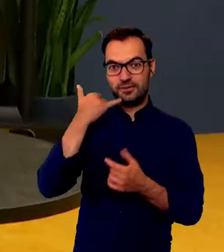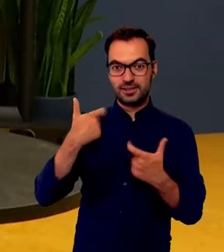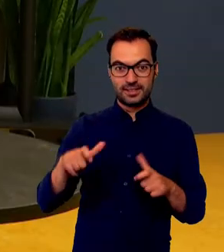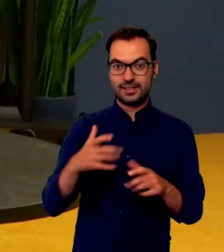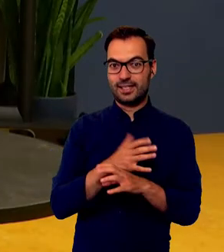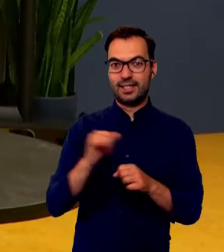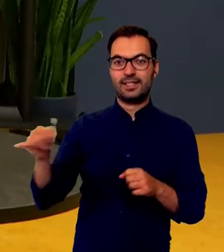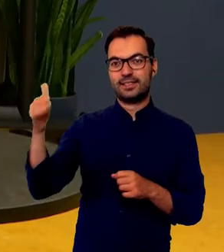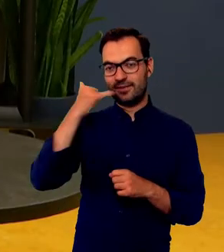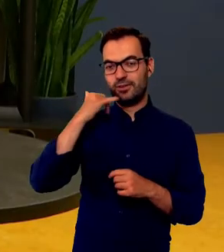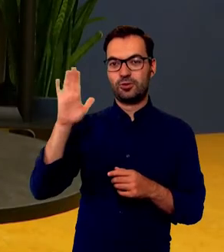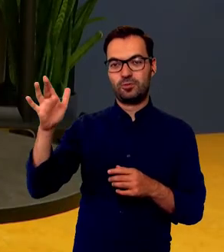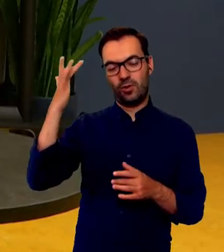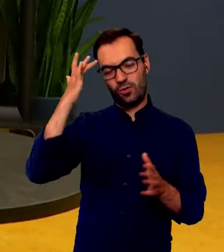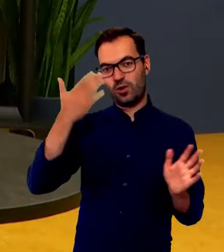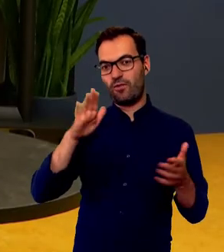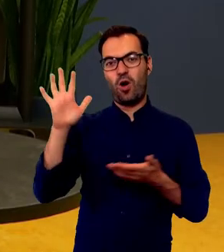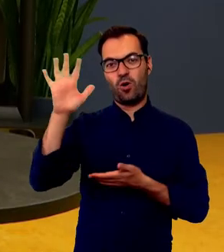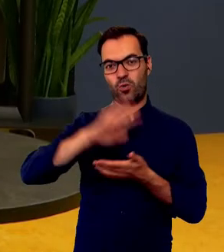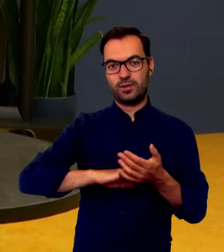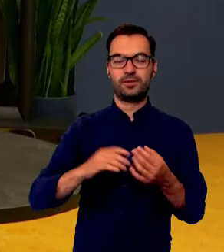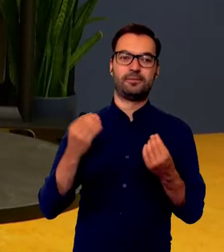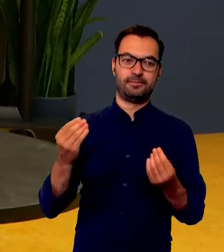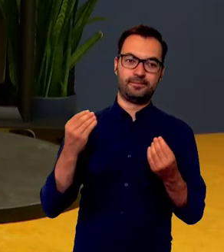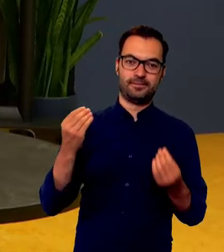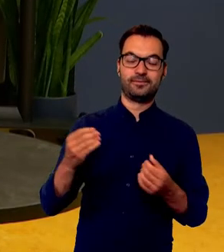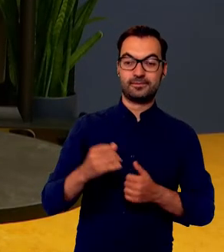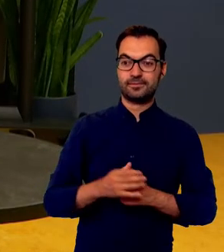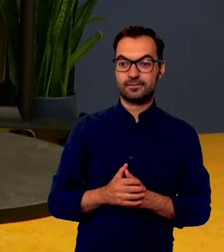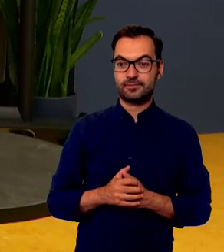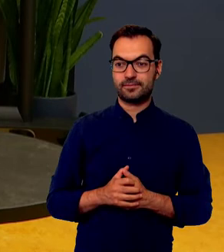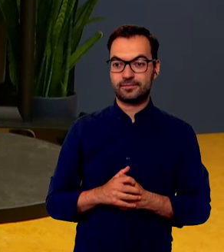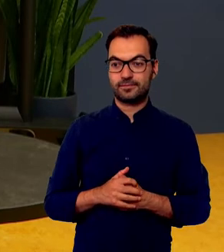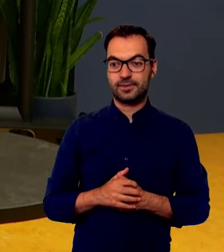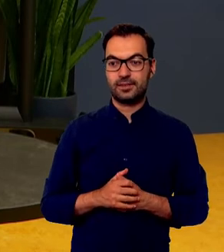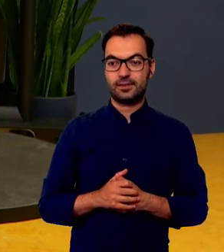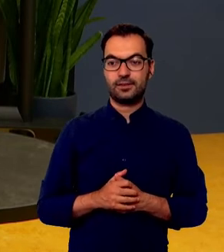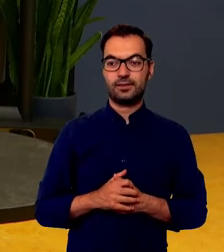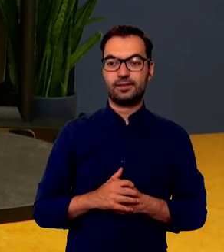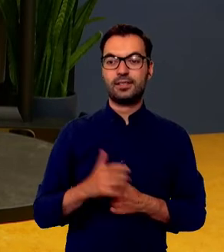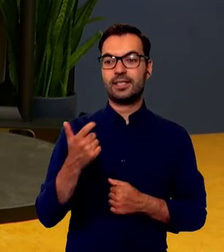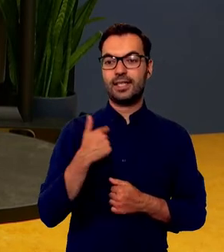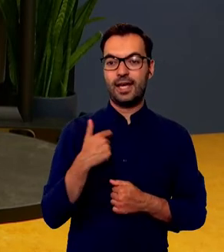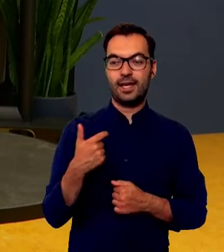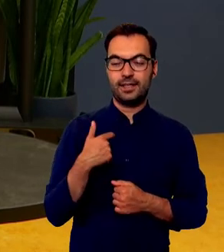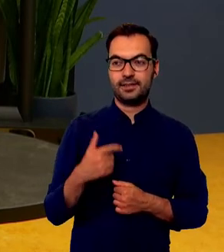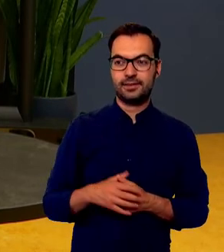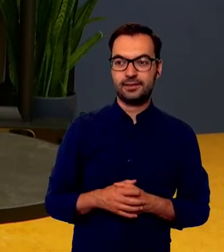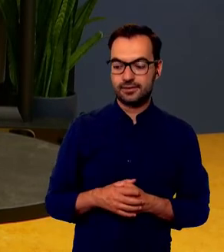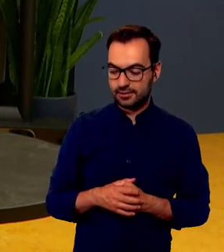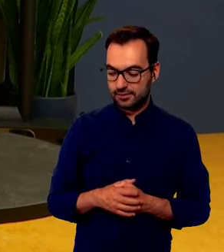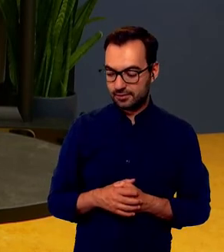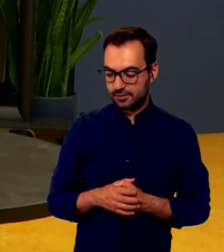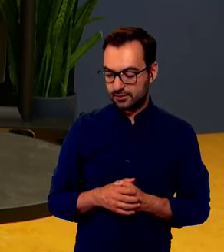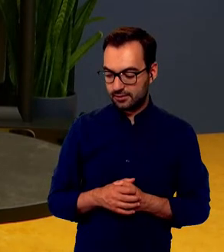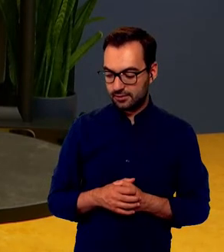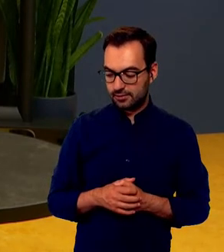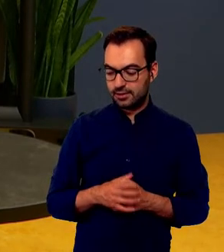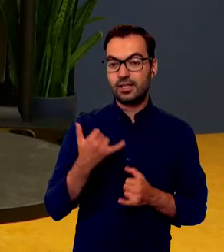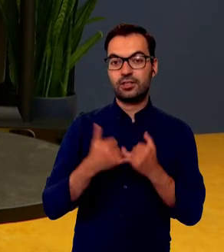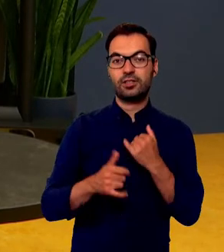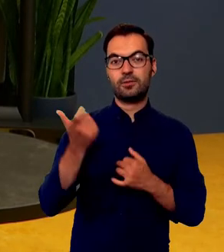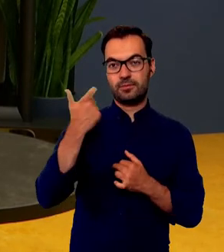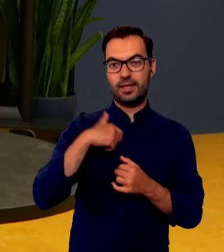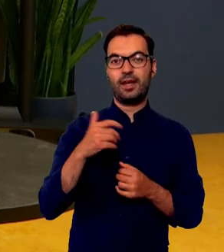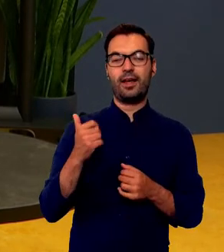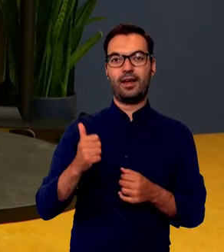już zadzwonił, to już miał okładkę w głowie i mówi, no niesamowite, niesamowite. Ja jestem osobą, która chwalona uczciwie,